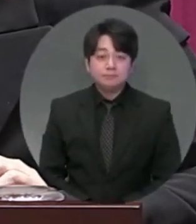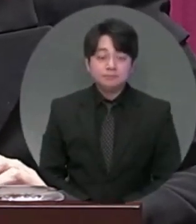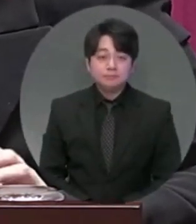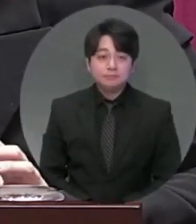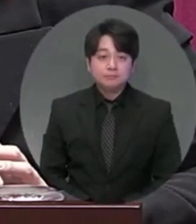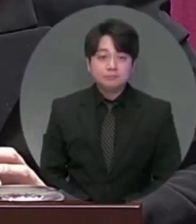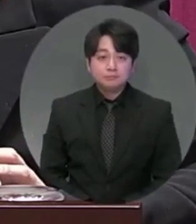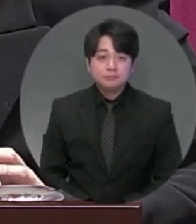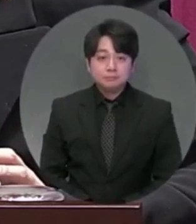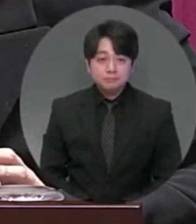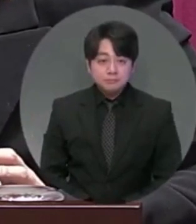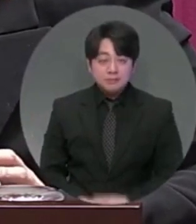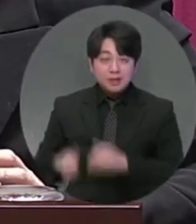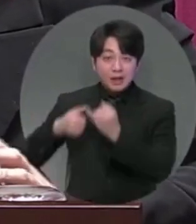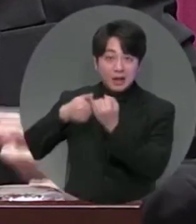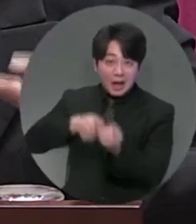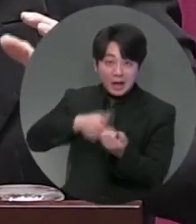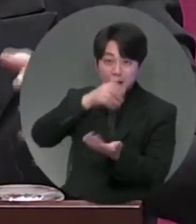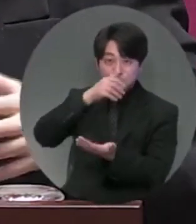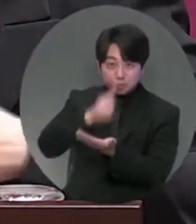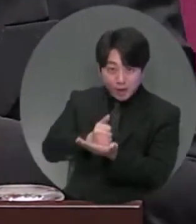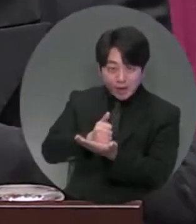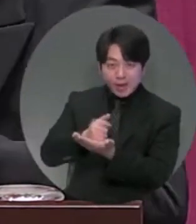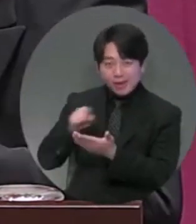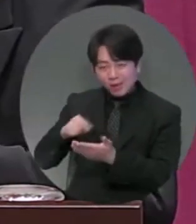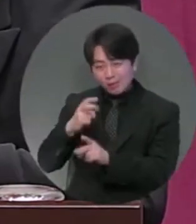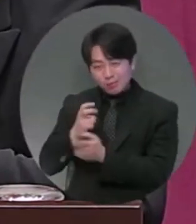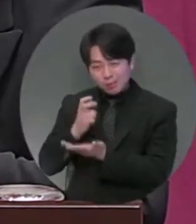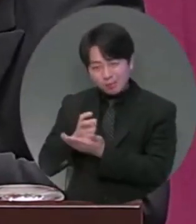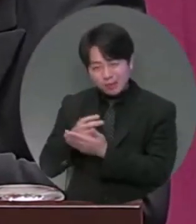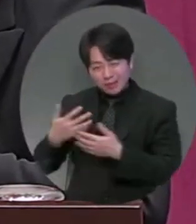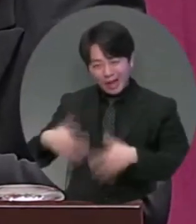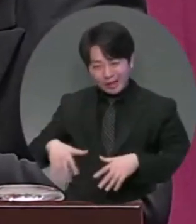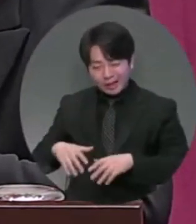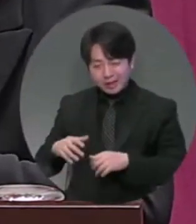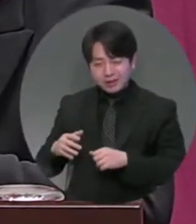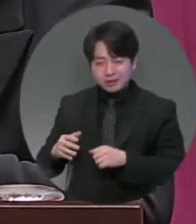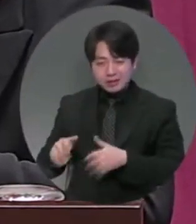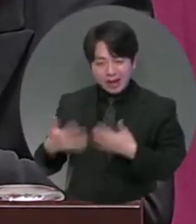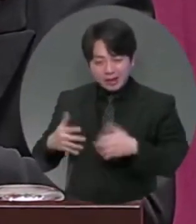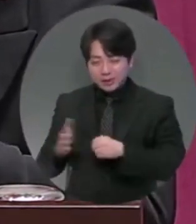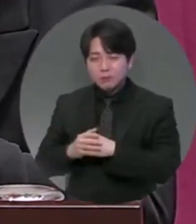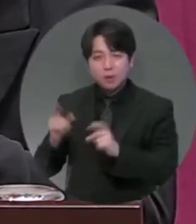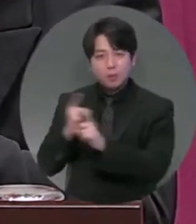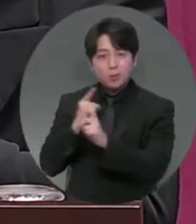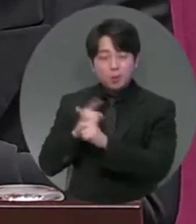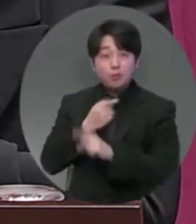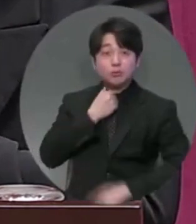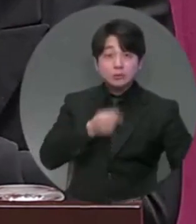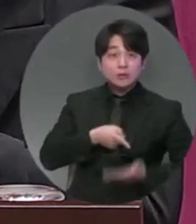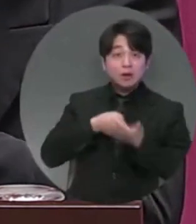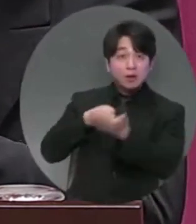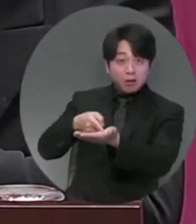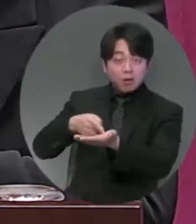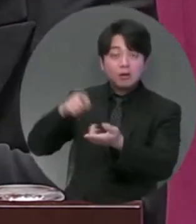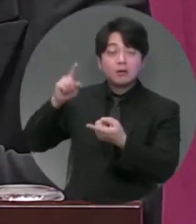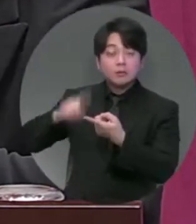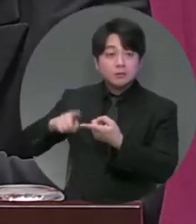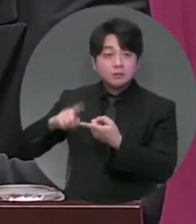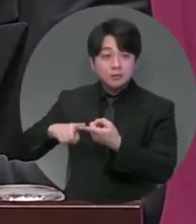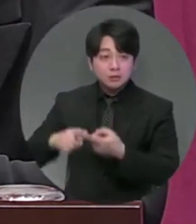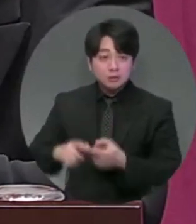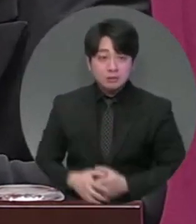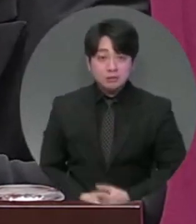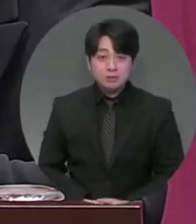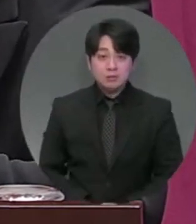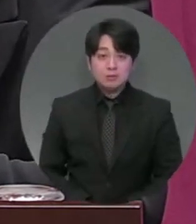이야기들이겠지만 간간죄 개정 관련 토론장에서 또 항상 나오는 이야기들이기도 하잖아요 이제 장관님이 얘기하면 이제 저도 얘기하는 시간이 없기